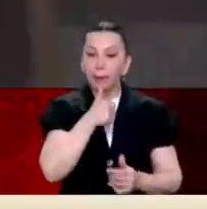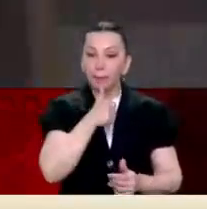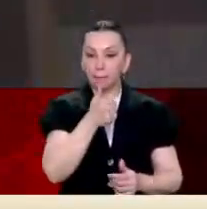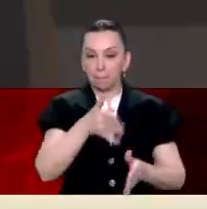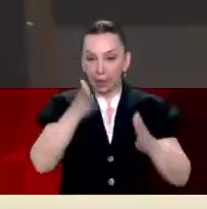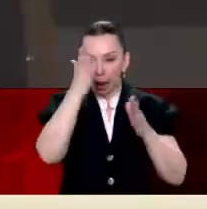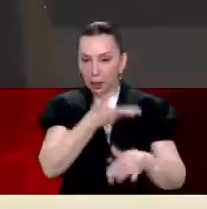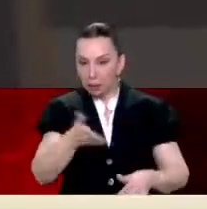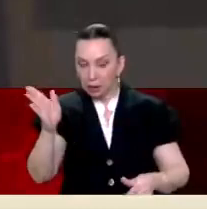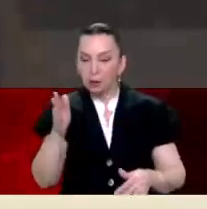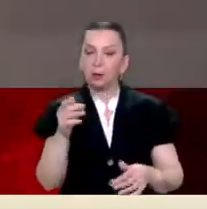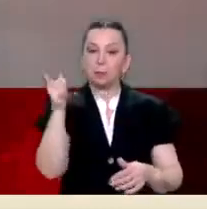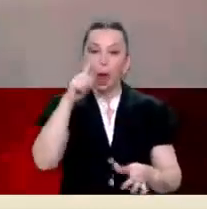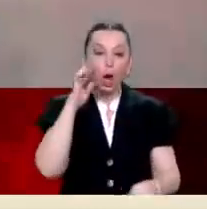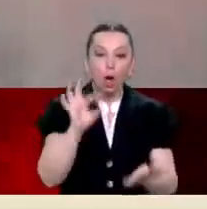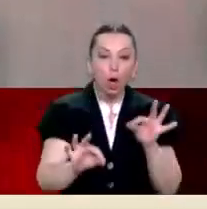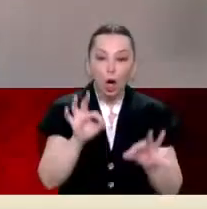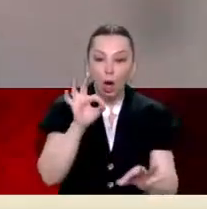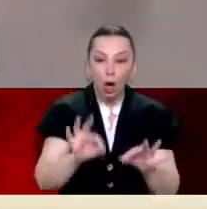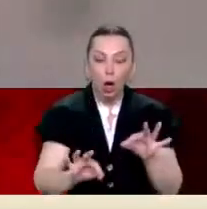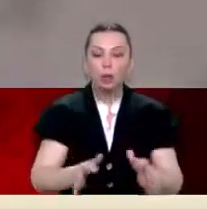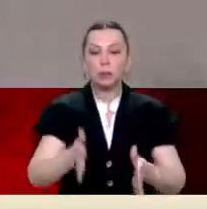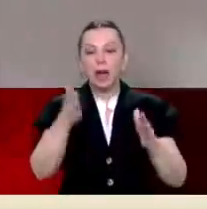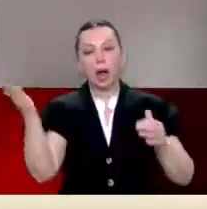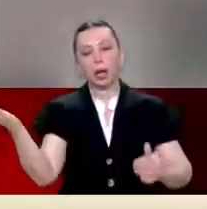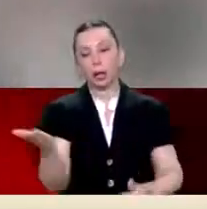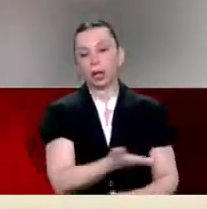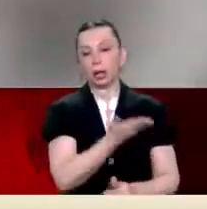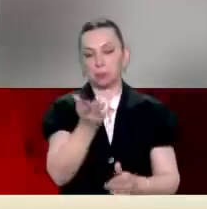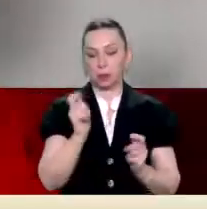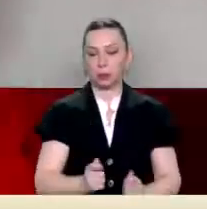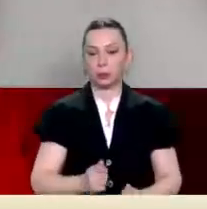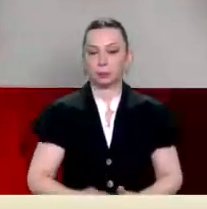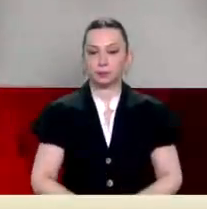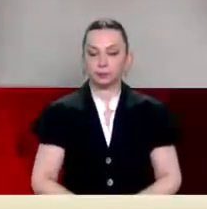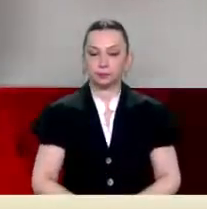ayrılınca tekrar kontrol yapıldı. Binanın yıkımına kaldıkları yerden devam edildi.